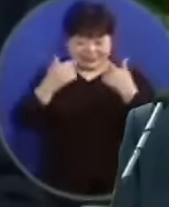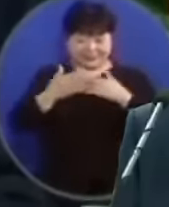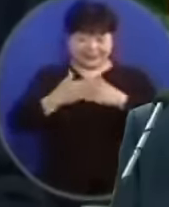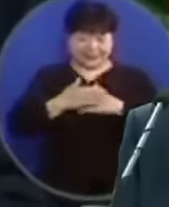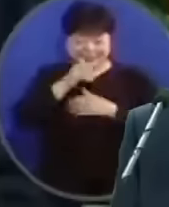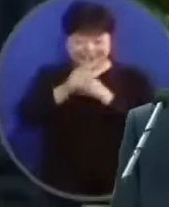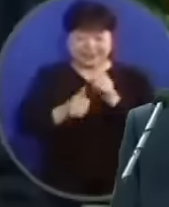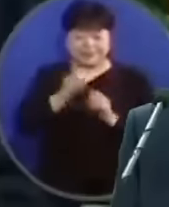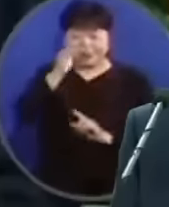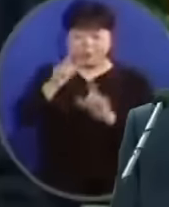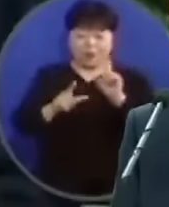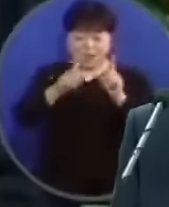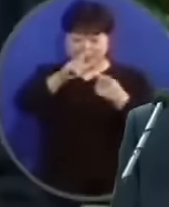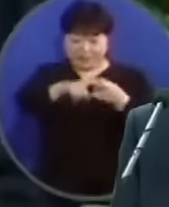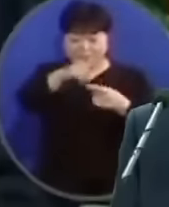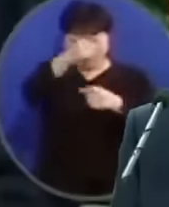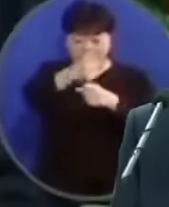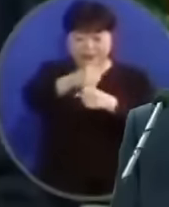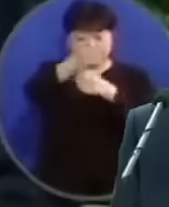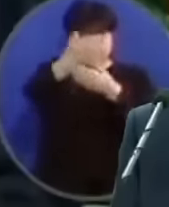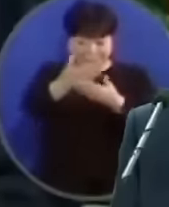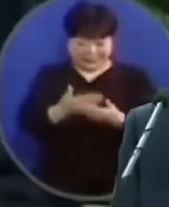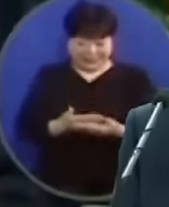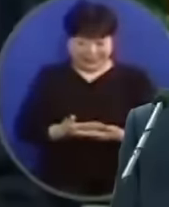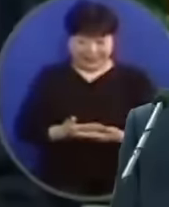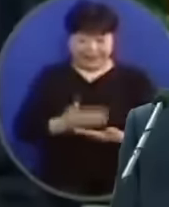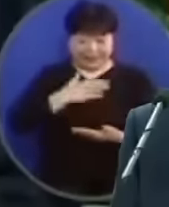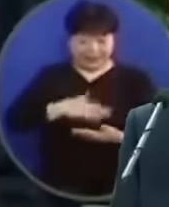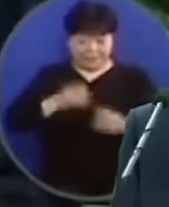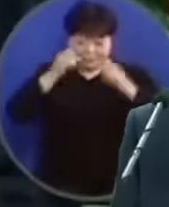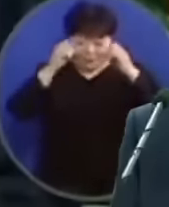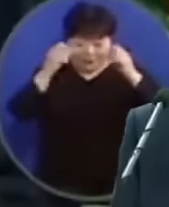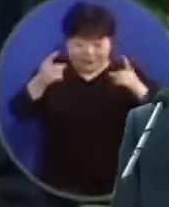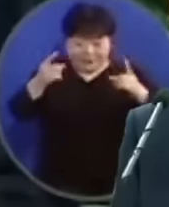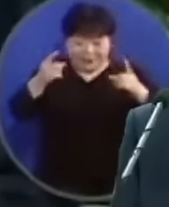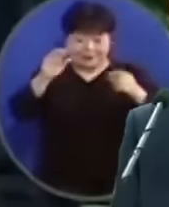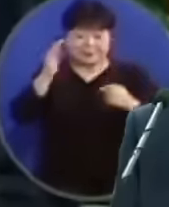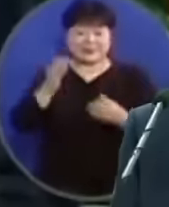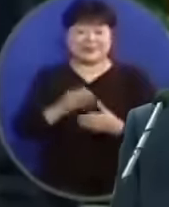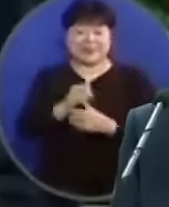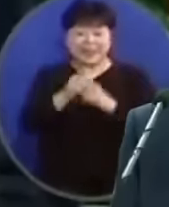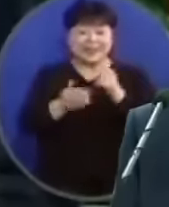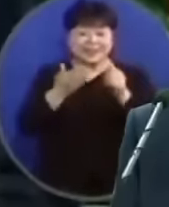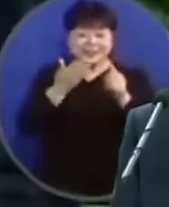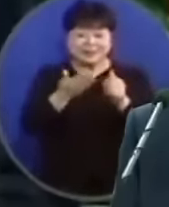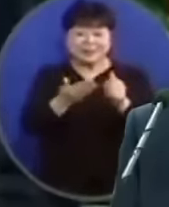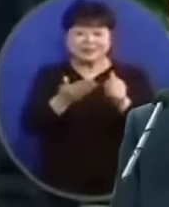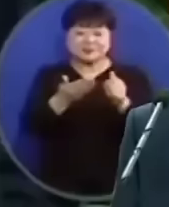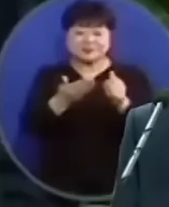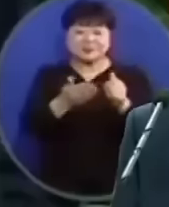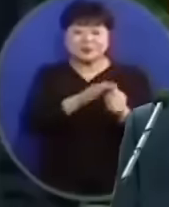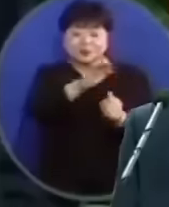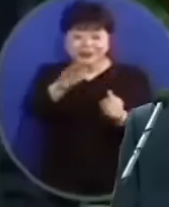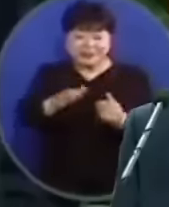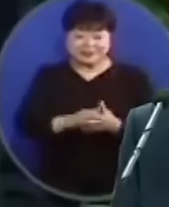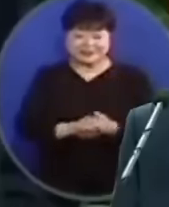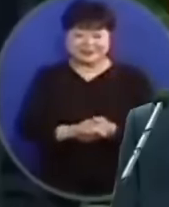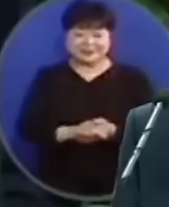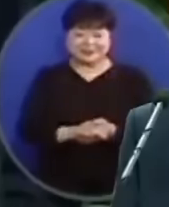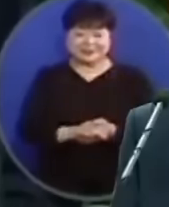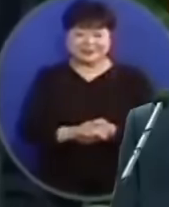나는 하나님의 형상과 모양대로 지원받았다는 것을 알아야 되는 것입니다. 하나님의 우리를